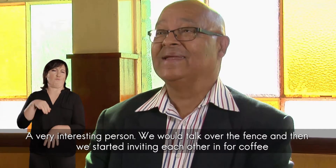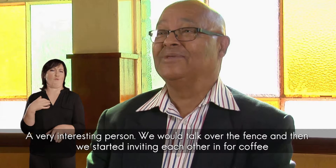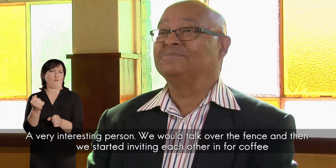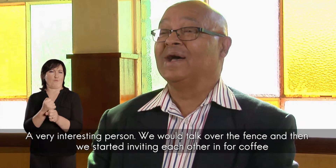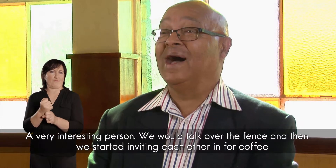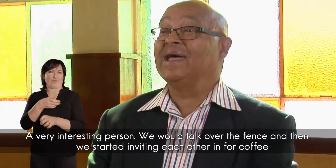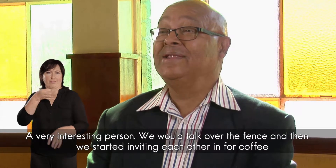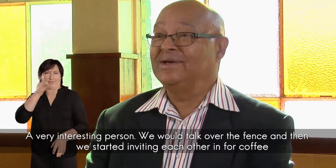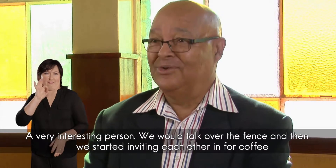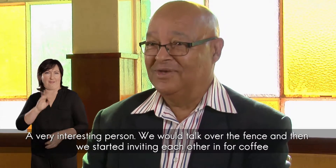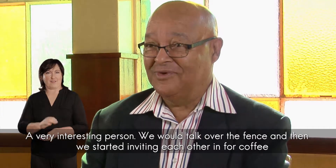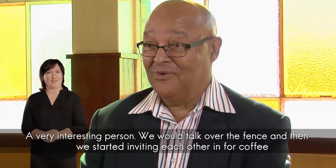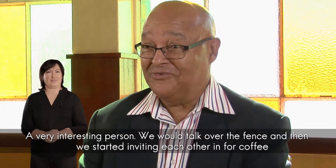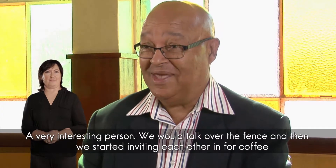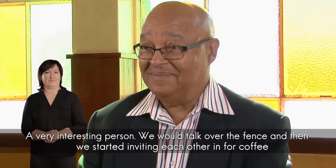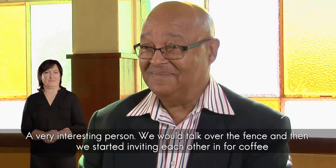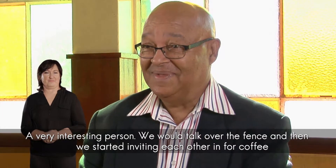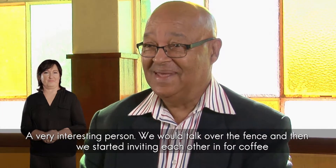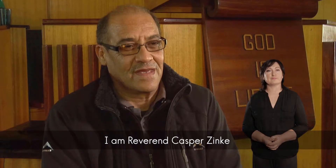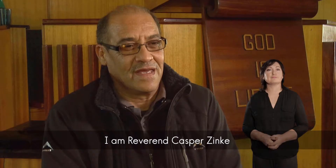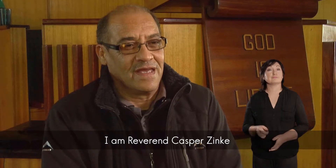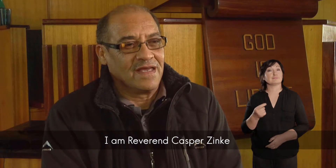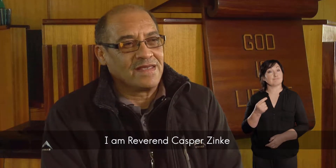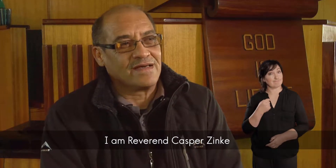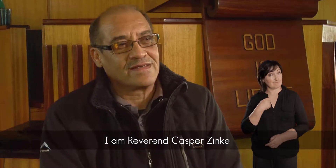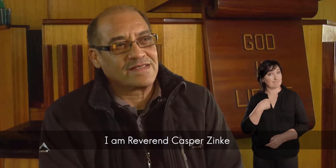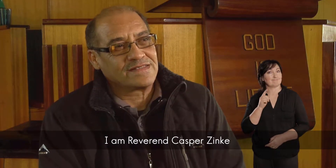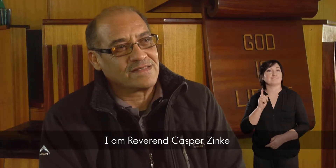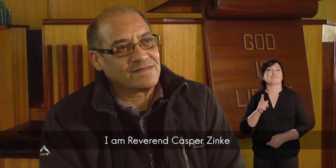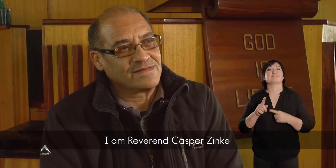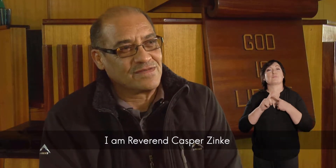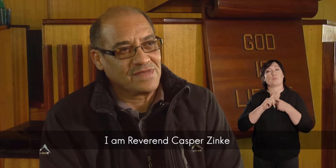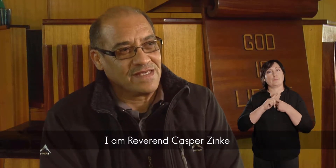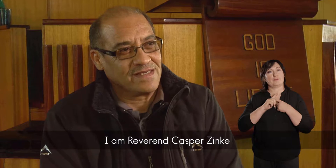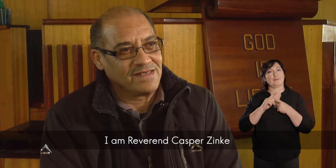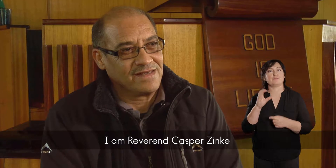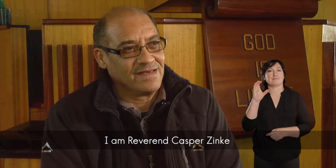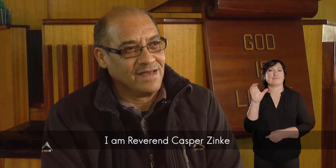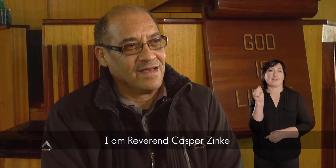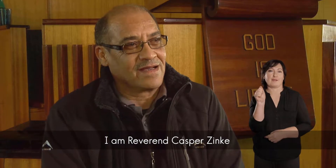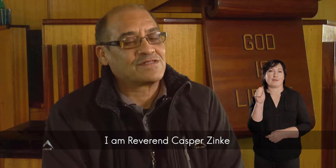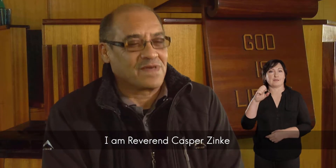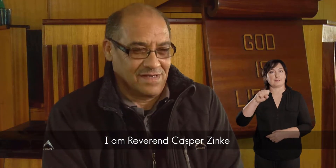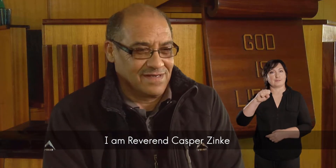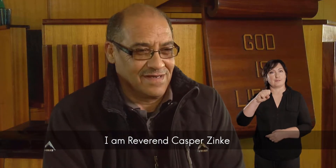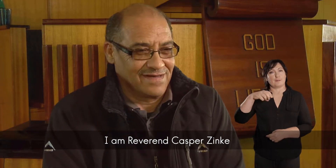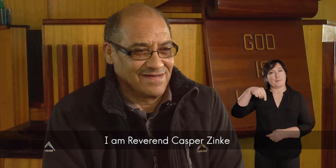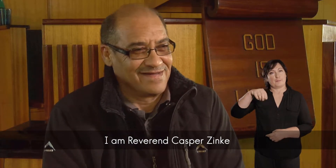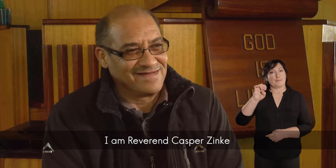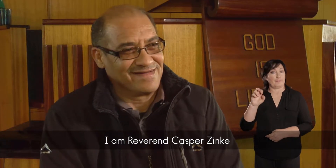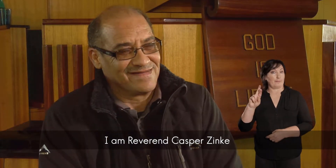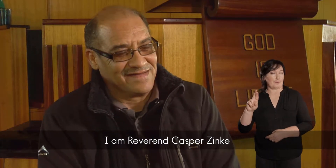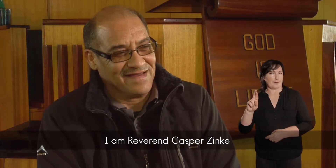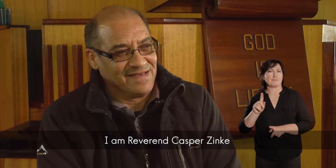en later het ons mykaar ingenooi, vir koffie. Ja, ek is, Dominie Kasper, en ek,